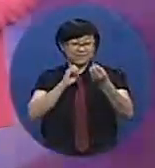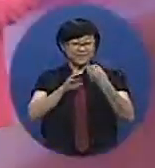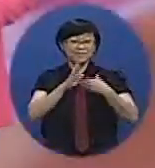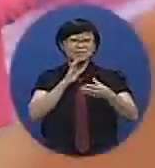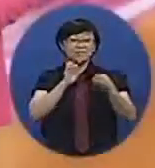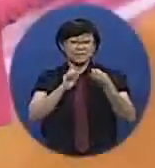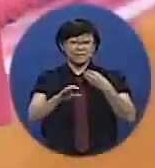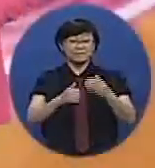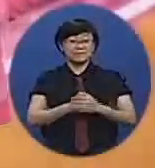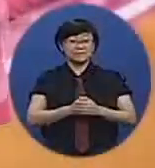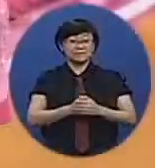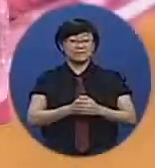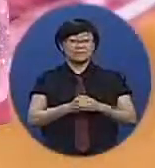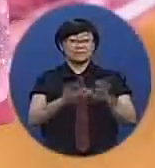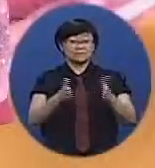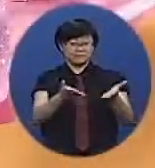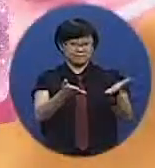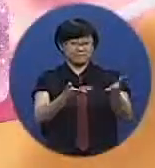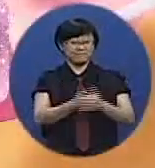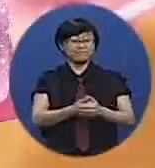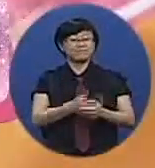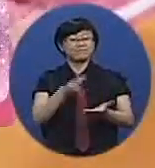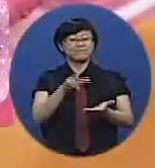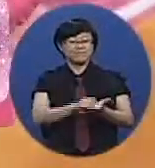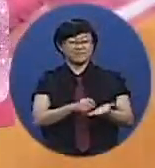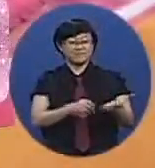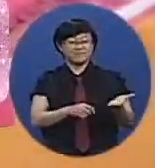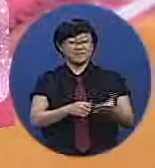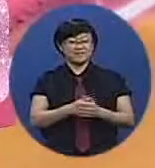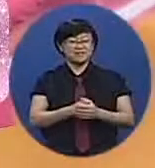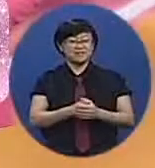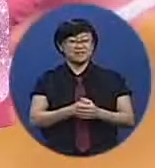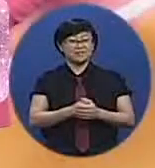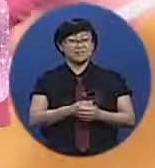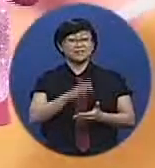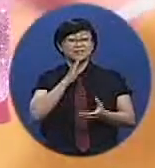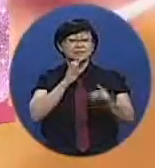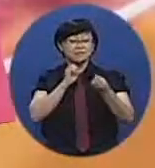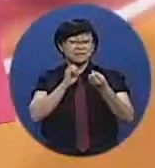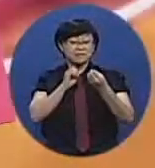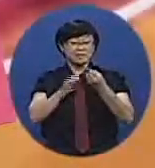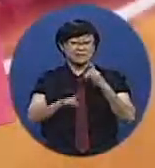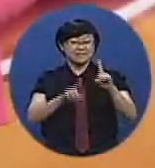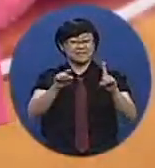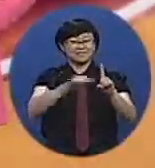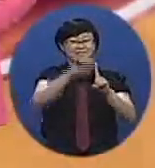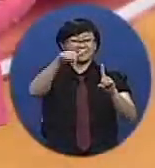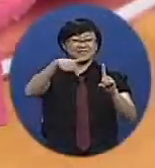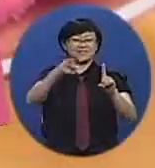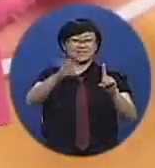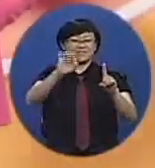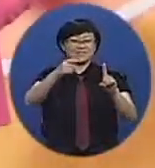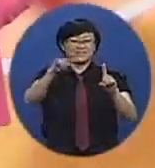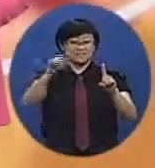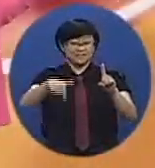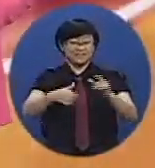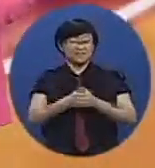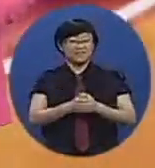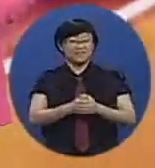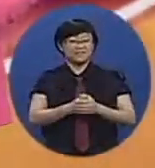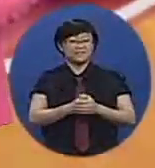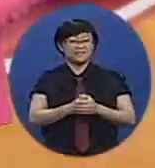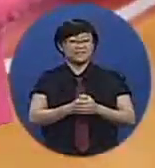먼저 보여드리겠습니다 오늘 이 문제였죠 네. 자 정답은 1번 기은숙